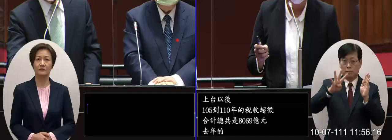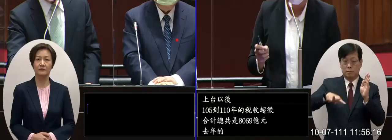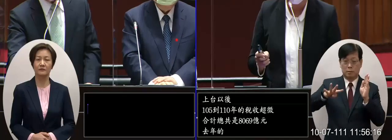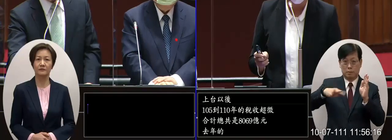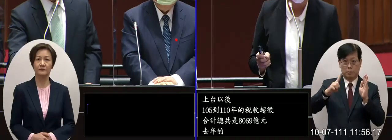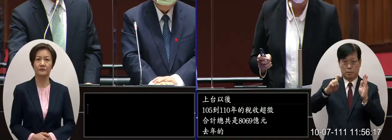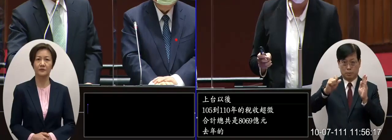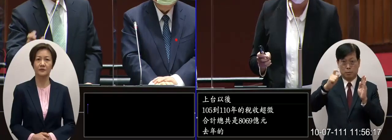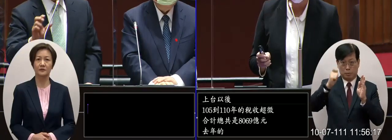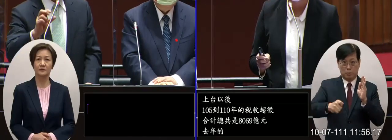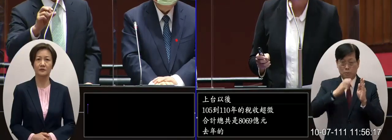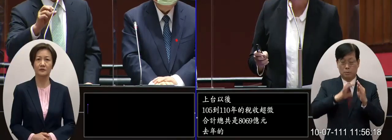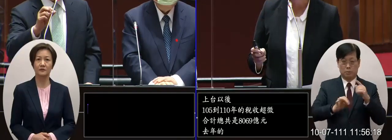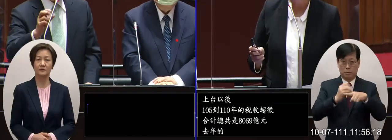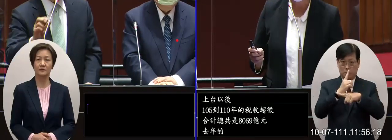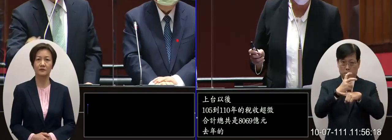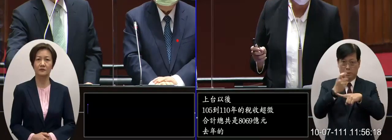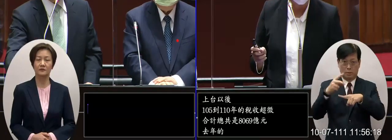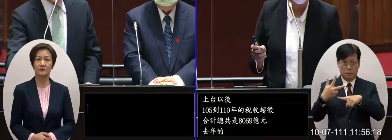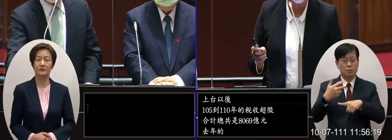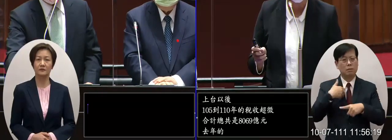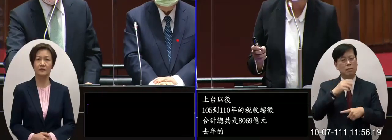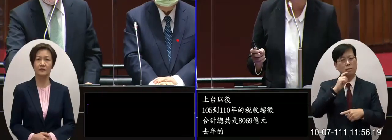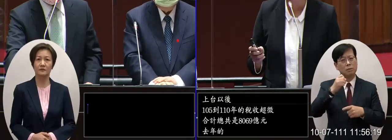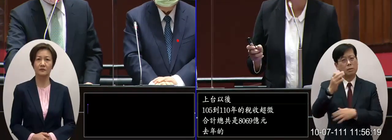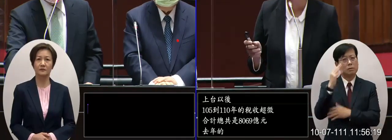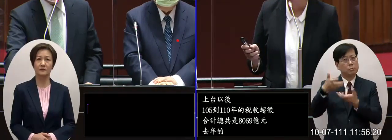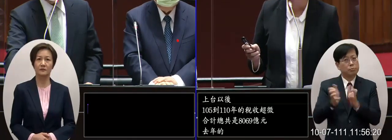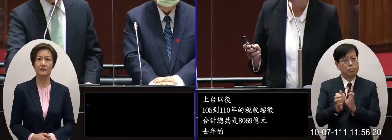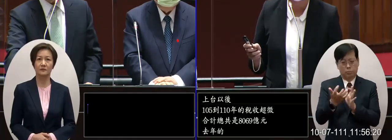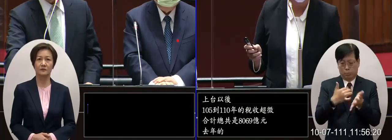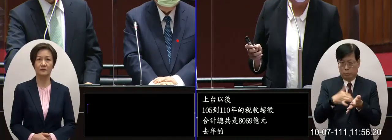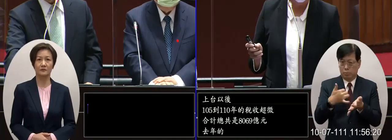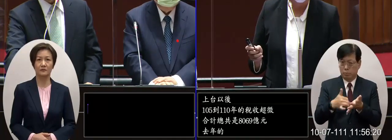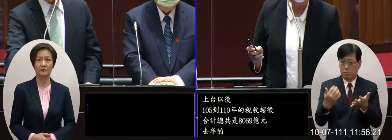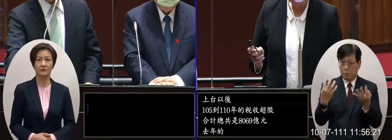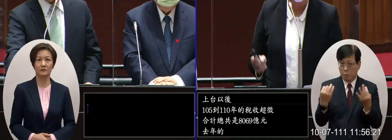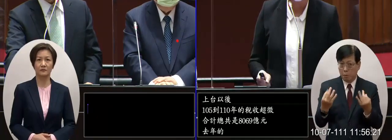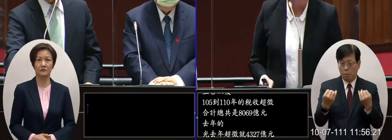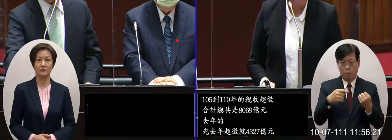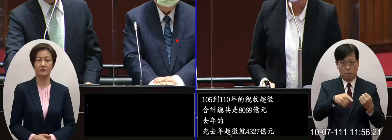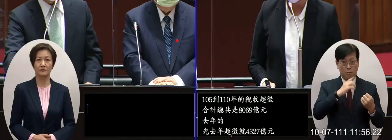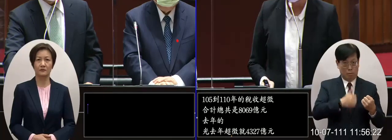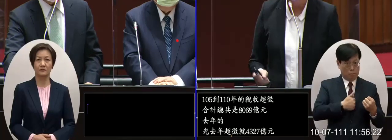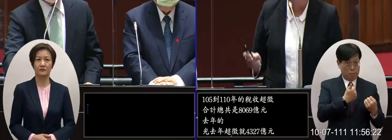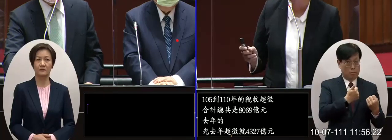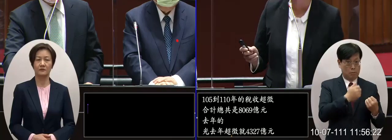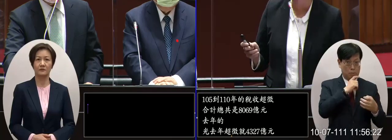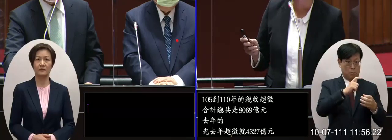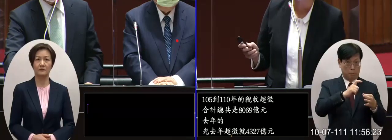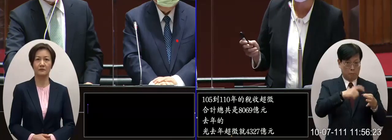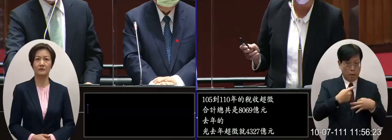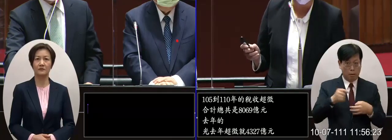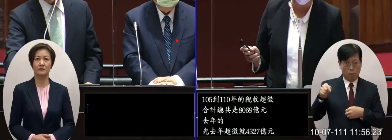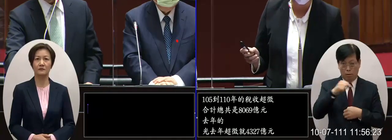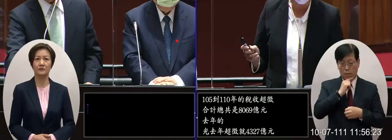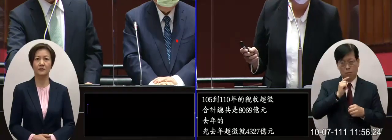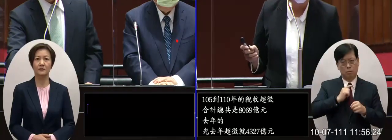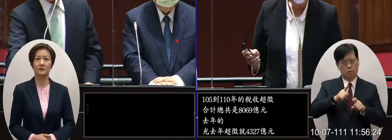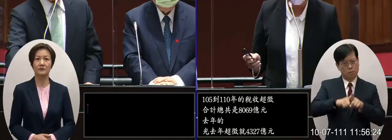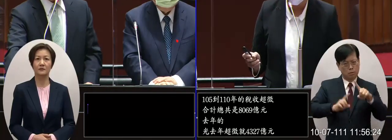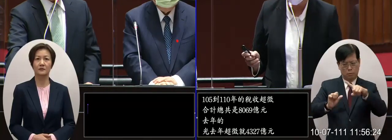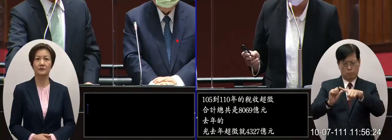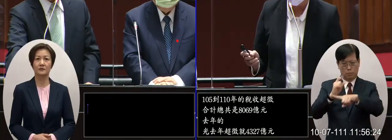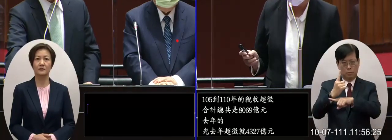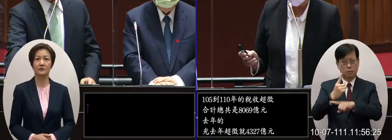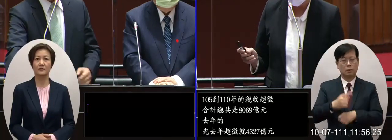2兆4415亿元的17.7%。财政部的这个预算数字呢，跟这个实际数字，这里有将近五分之